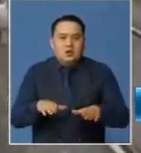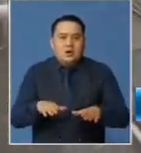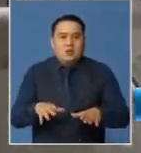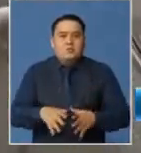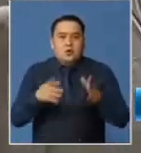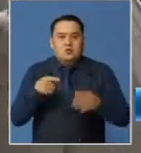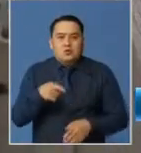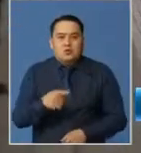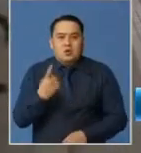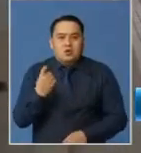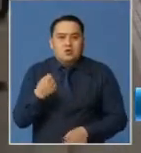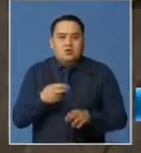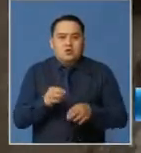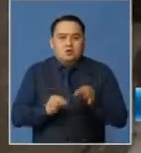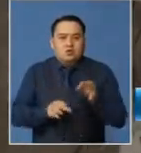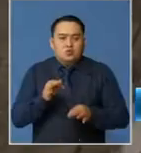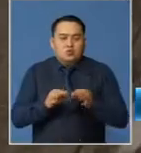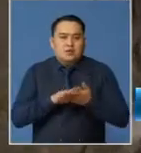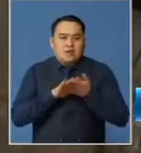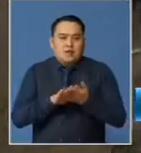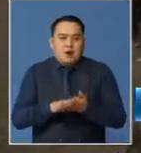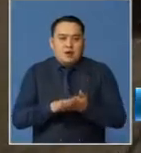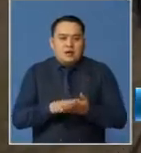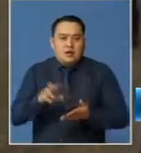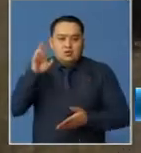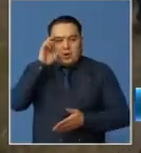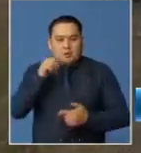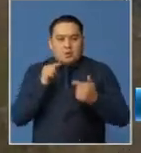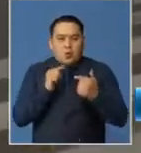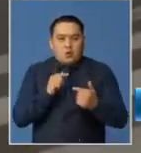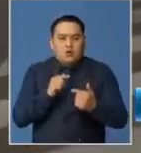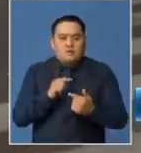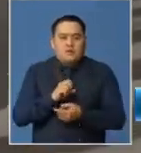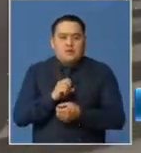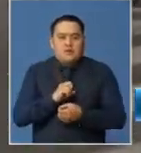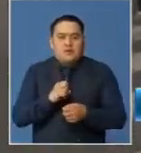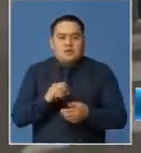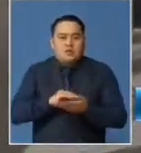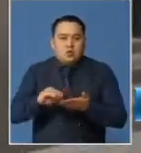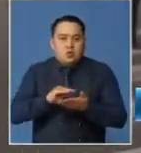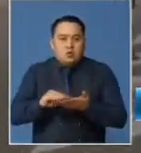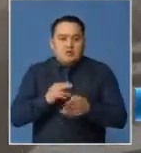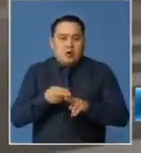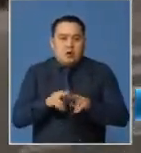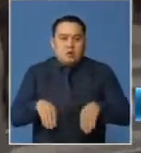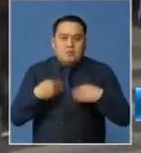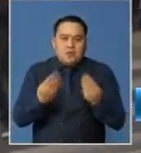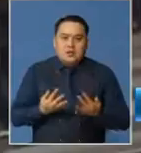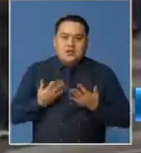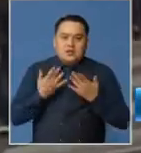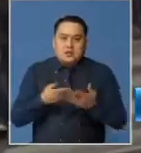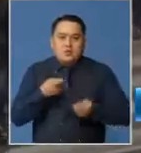отреагировать на более чем 1000 судебных исков, поданных в стране против репортеров. Участники акции намерены передать свои